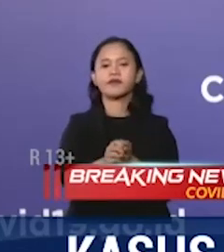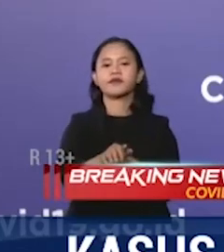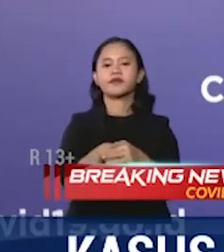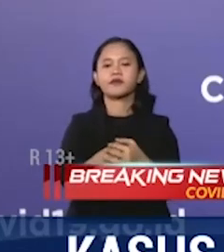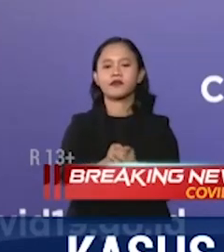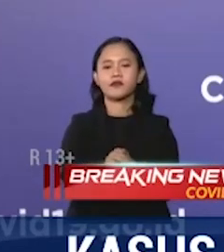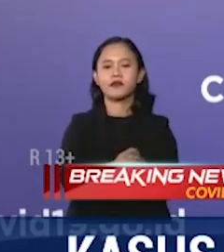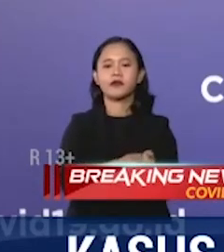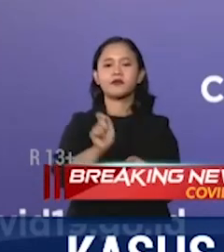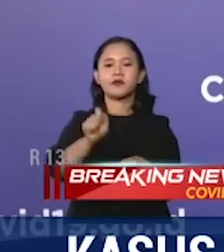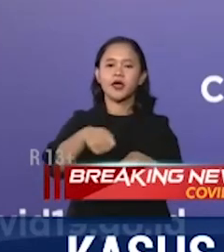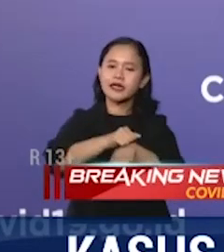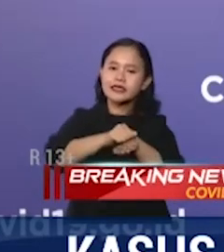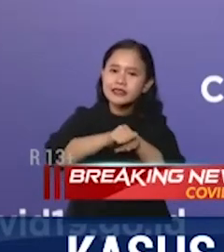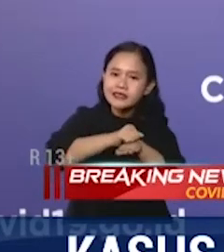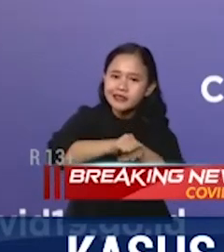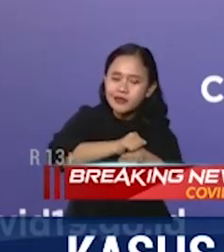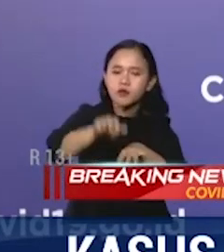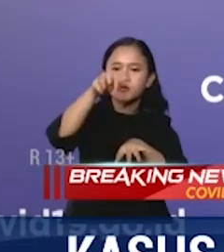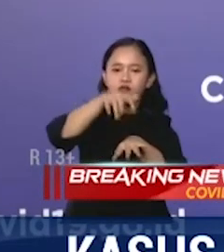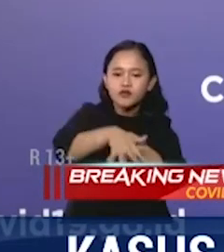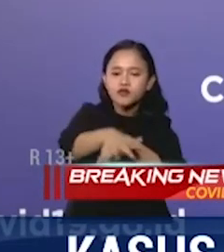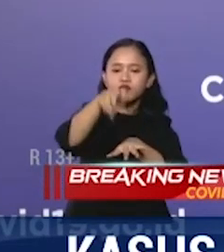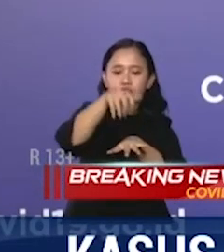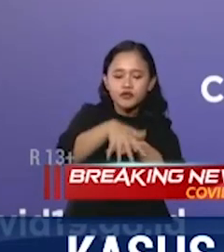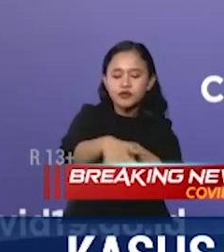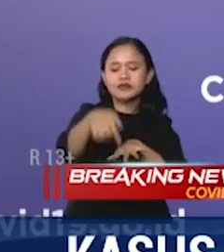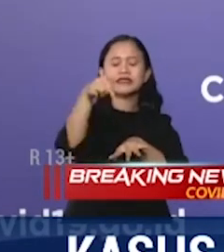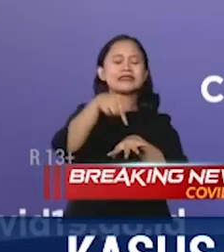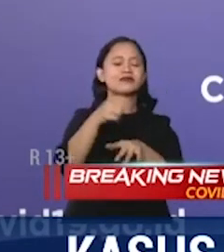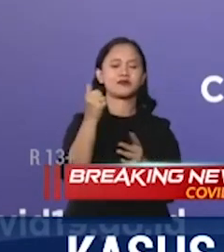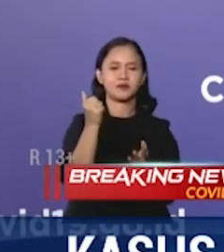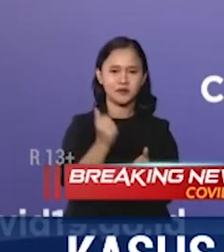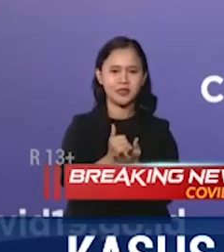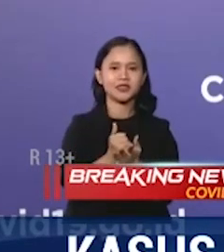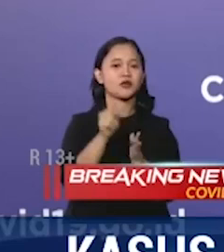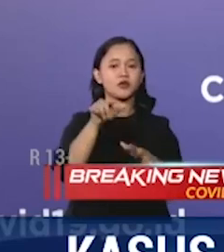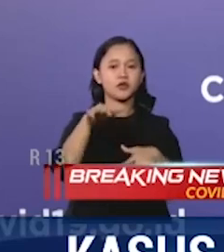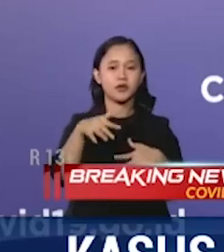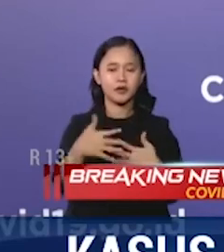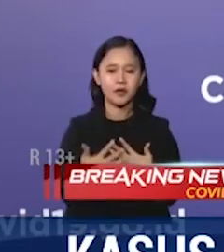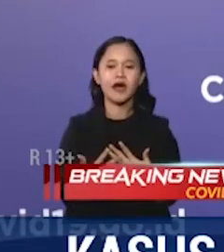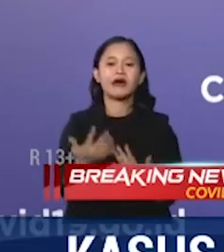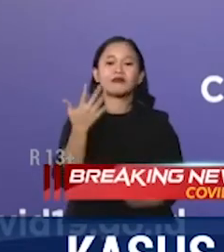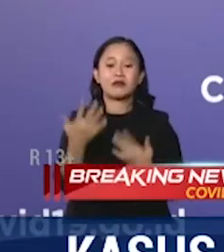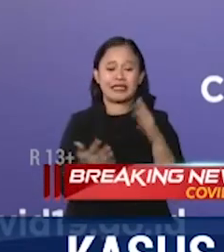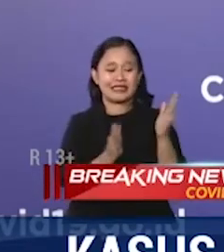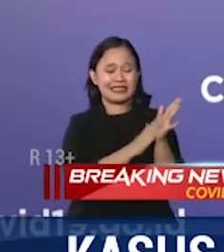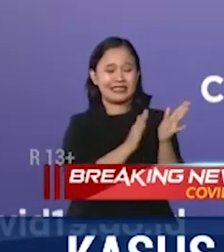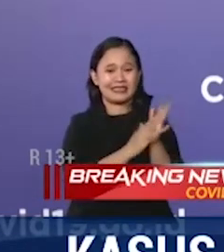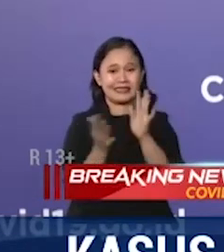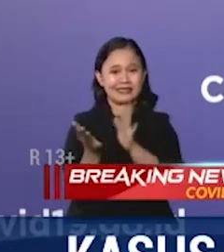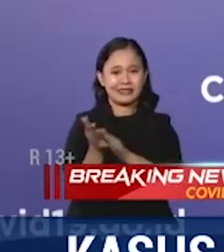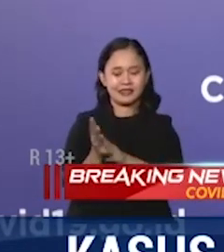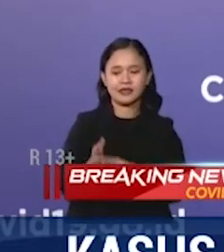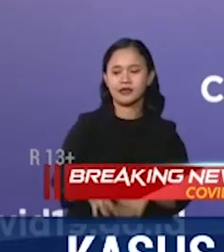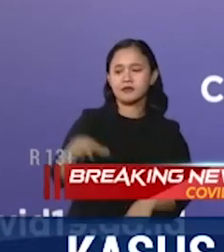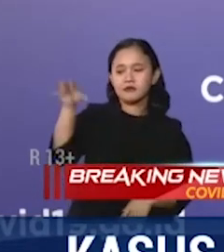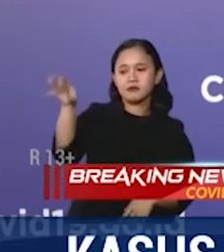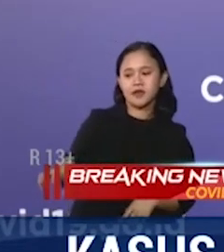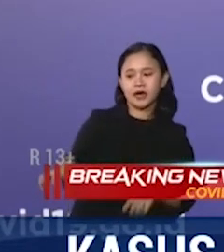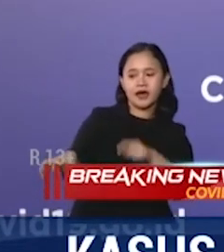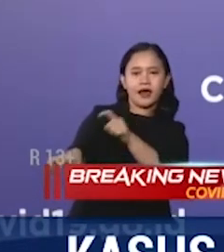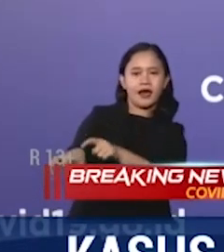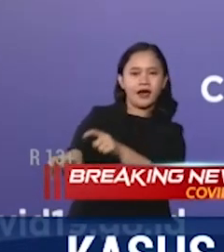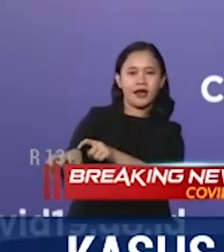sesuatu yang penting dan inilah cara kita untuk kemudian membersihkan kemungkinan tangan kita tercemar oleh